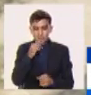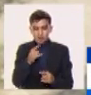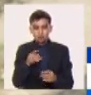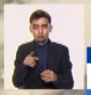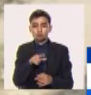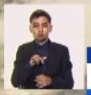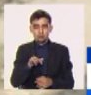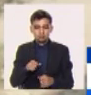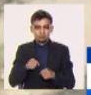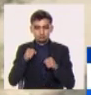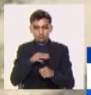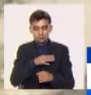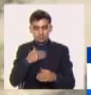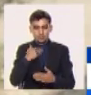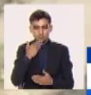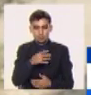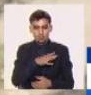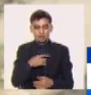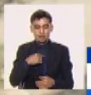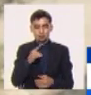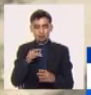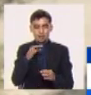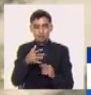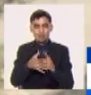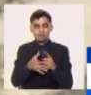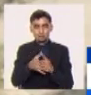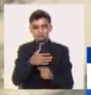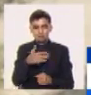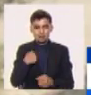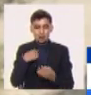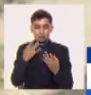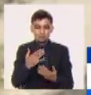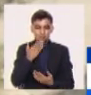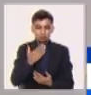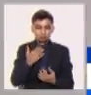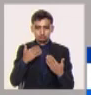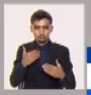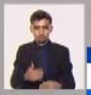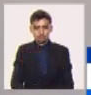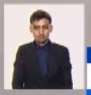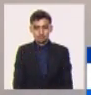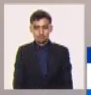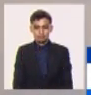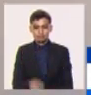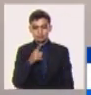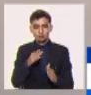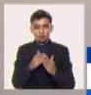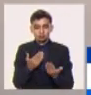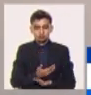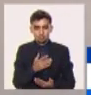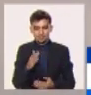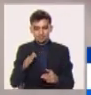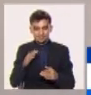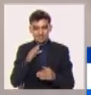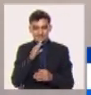дедім. Мен кішкентай қызды 5-ші этажға бірдеңе сұрайын деп алып баратсың деді. Ал сол үйдің тұрғындары қызды алып